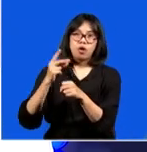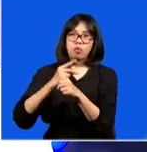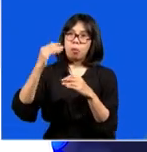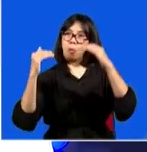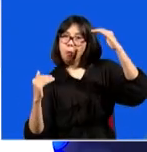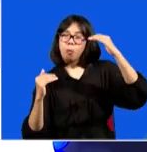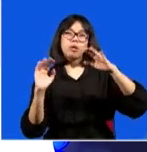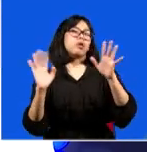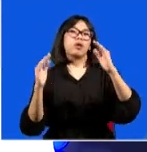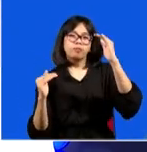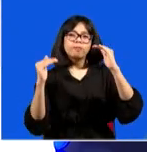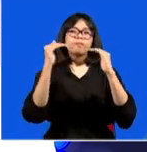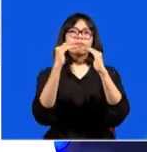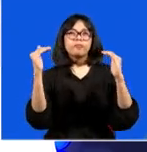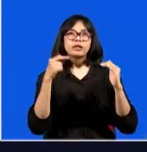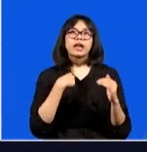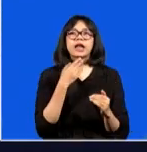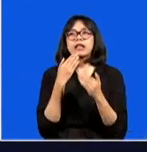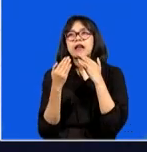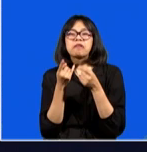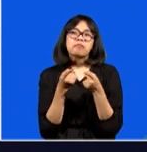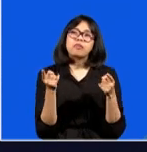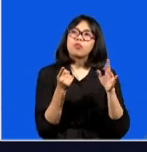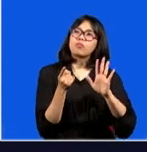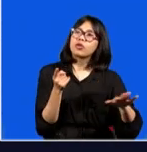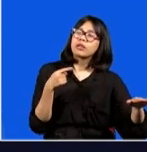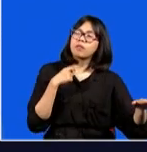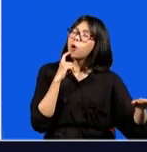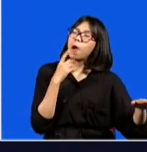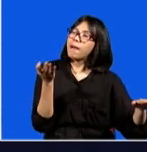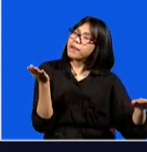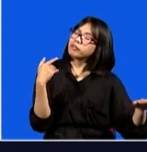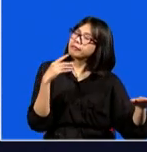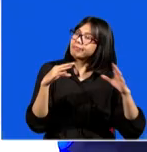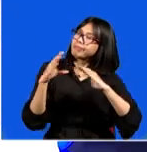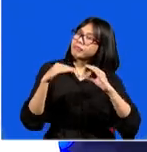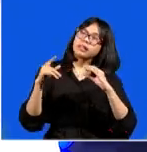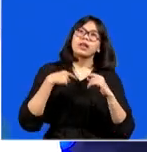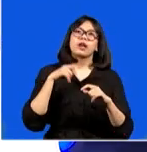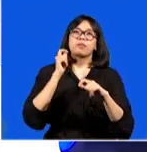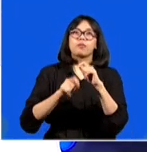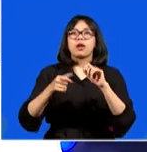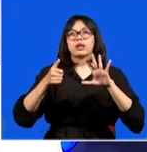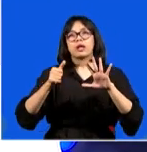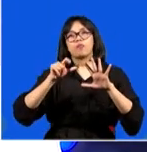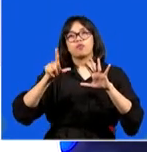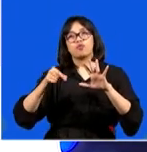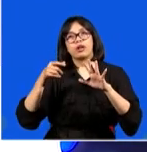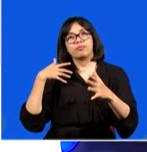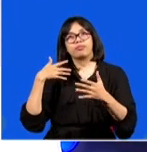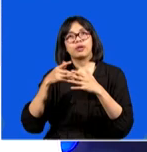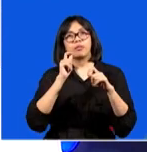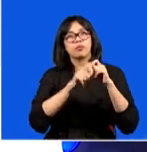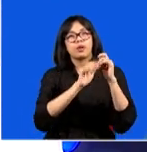itu kita mau apa sekarang untuk murid-murid kita itu jadi ketika enam bulan ini saya sudah menciptakan Bagaimana yang namanya perpustakaan